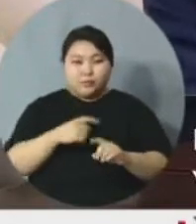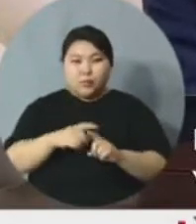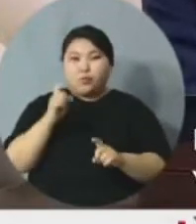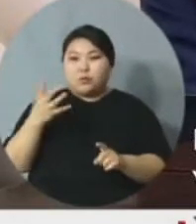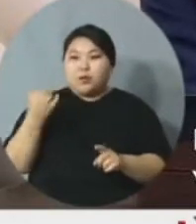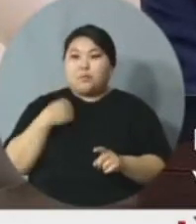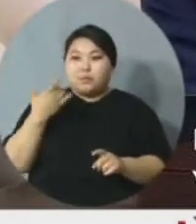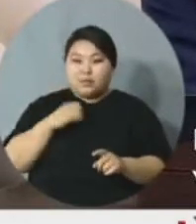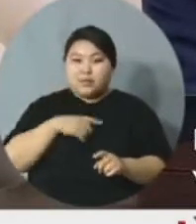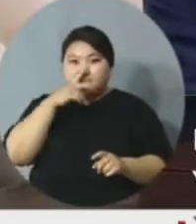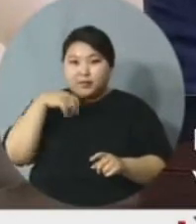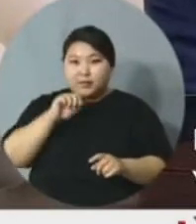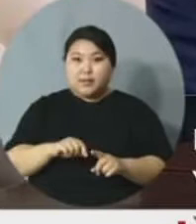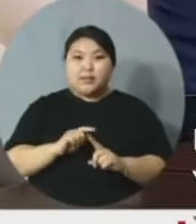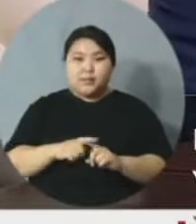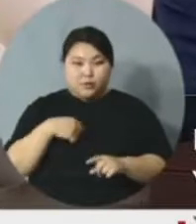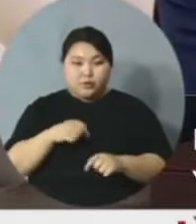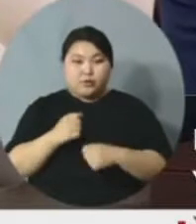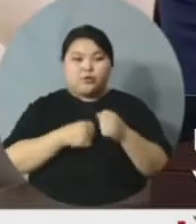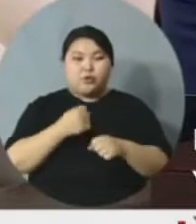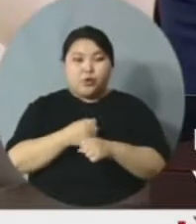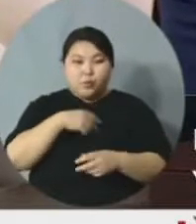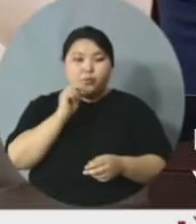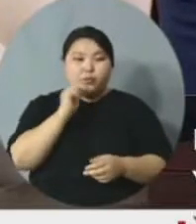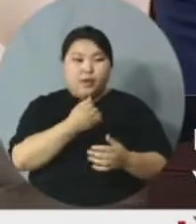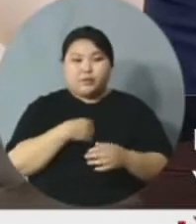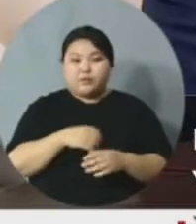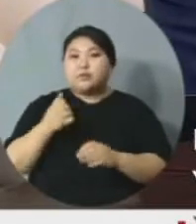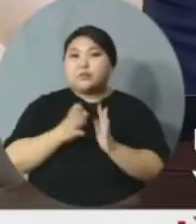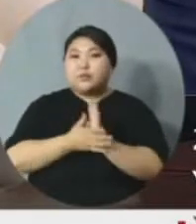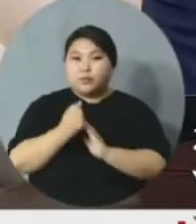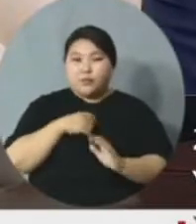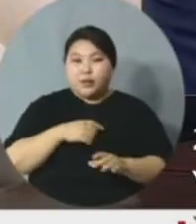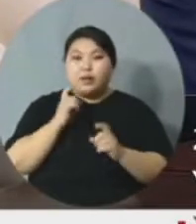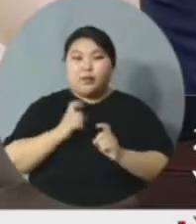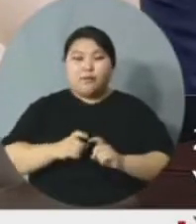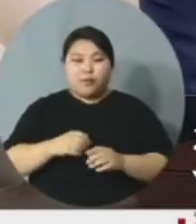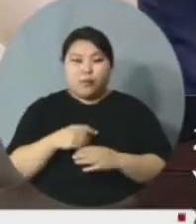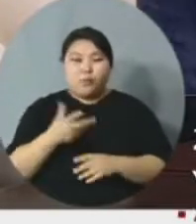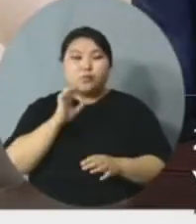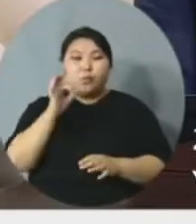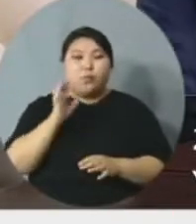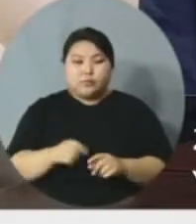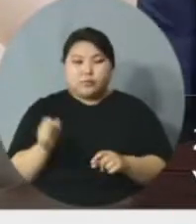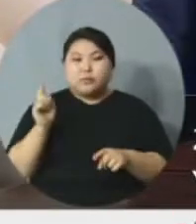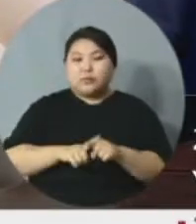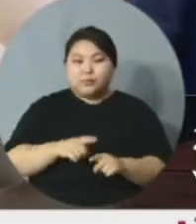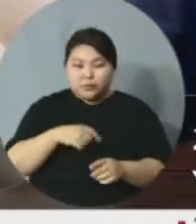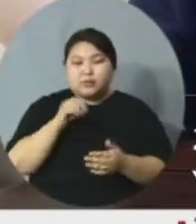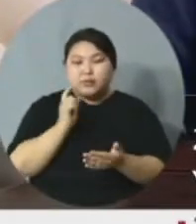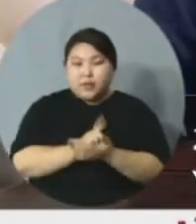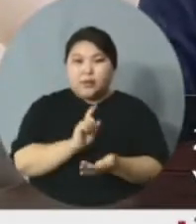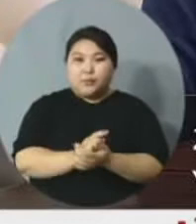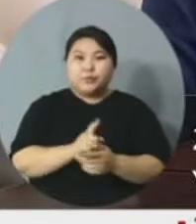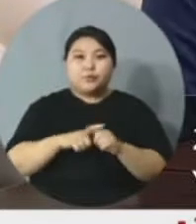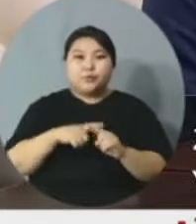хуучин авчсан цалингаа ядаж амжил бодлоо авч одоо хэрэв наадлыг гэж байна шүү дээ. Тэрний тулд яг хэвээр 30% зэлийн доош нэг хэвээр